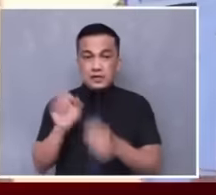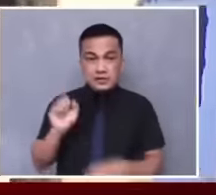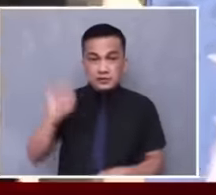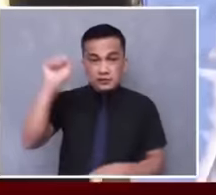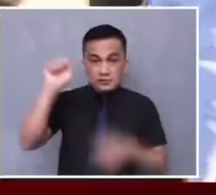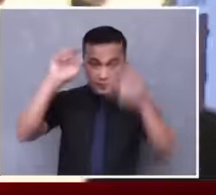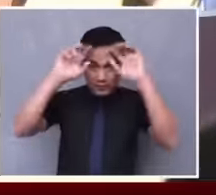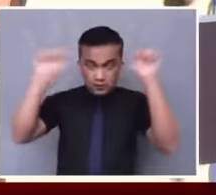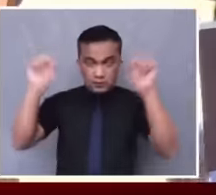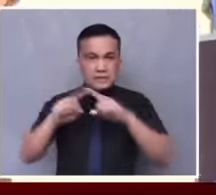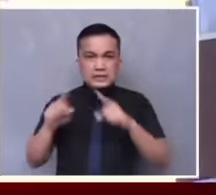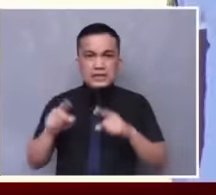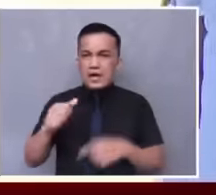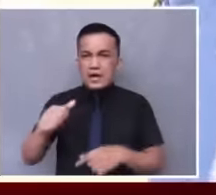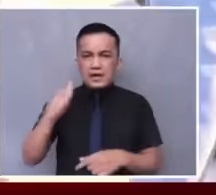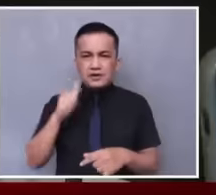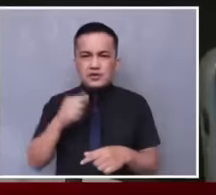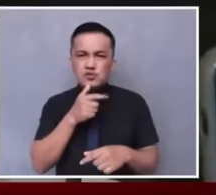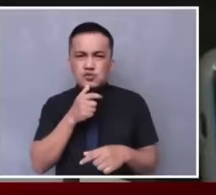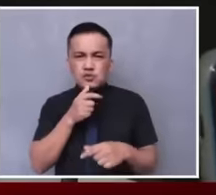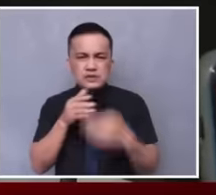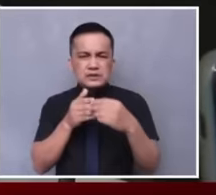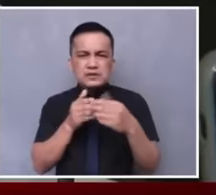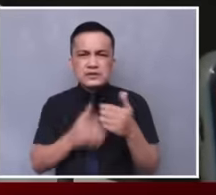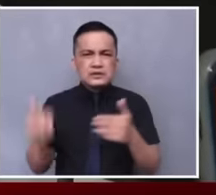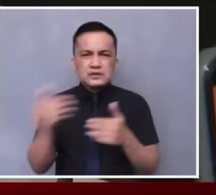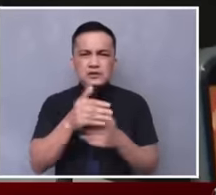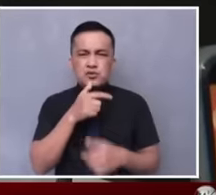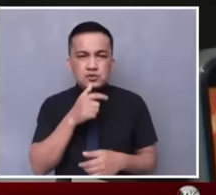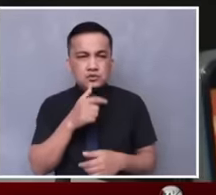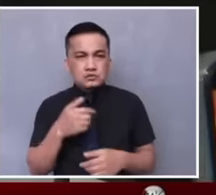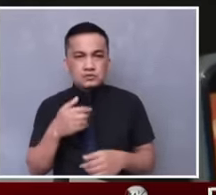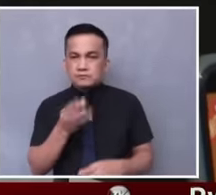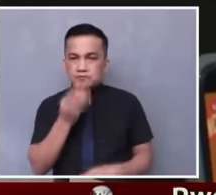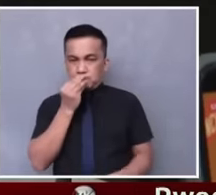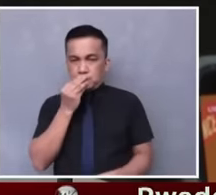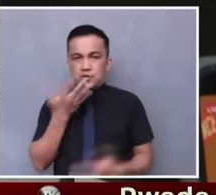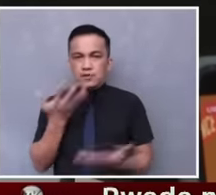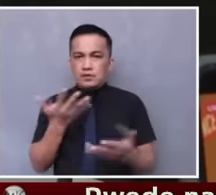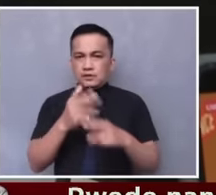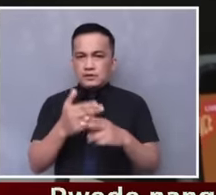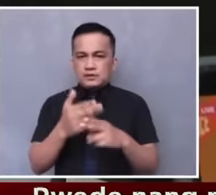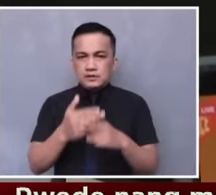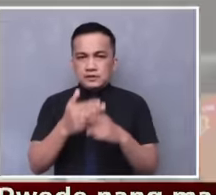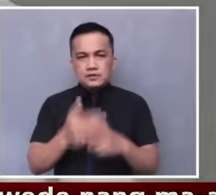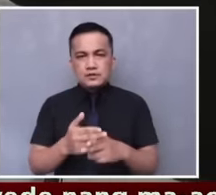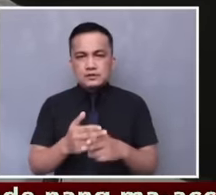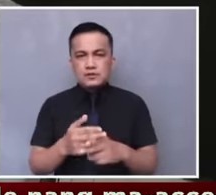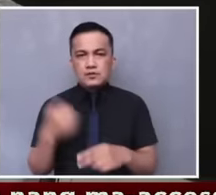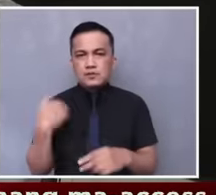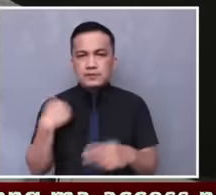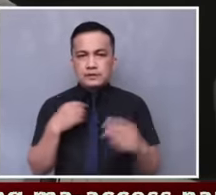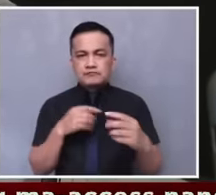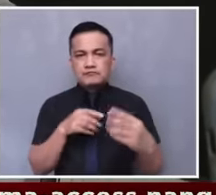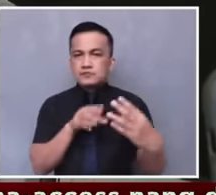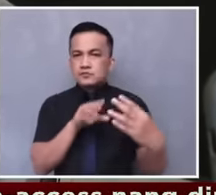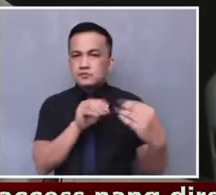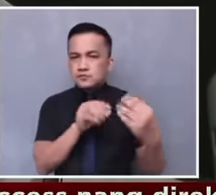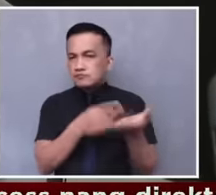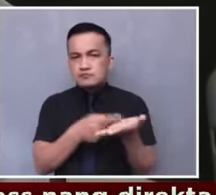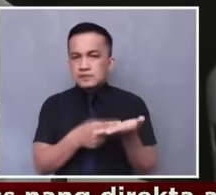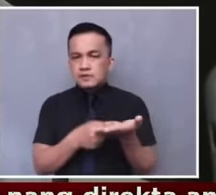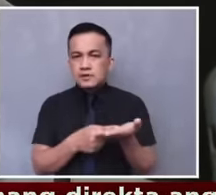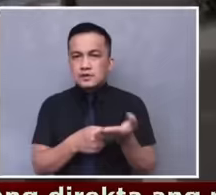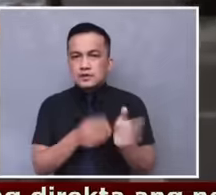ayaw niyang pangunahan kung sino ito. Huwag muna nating pangalanan dahil hindi pa po namin napag-uusapan. Hintayin po natin si